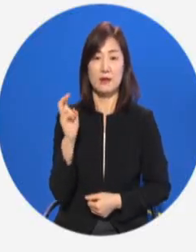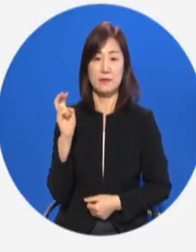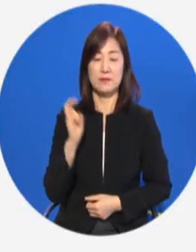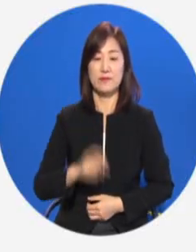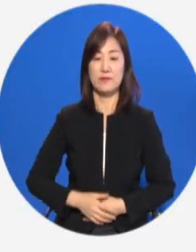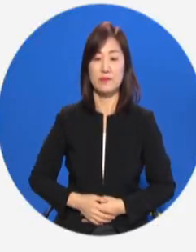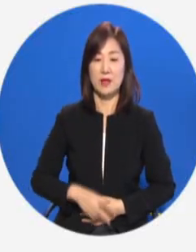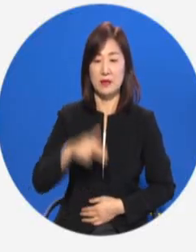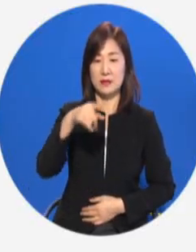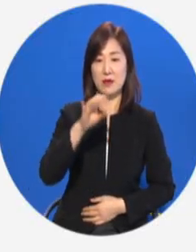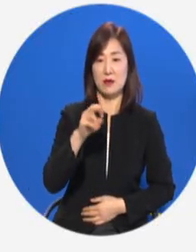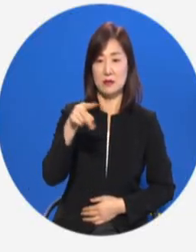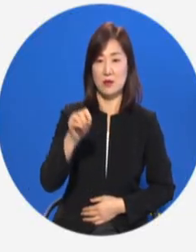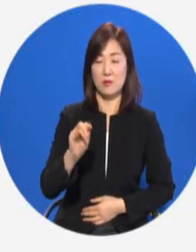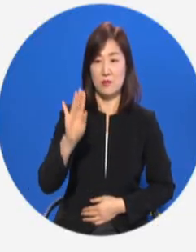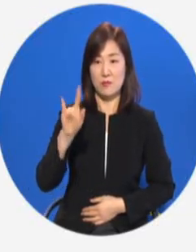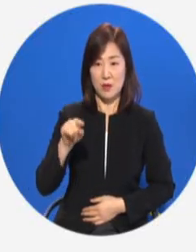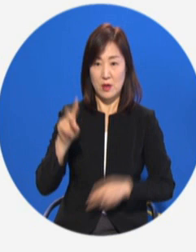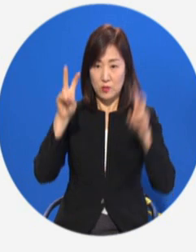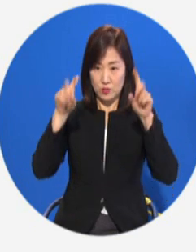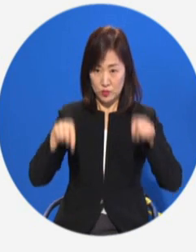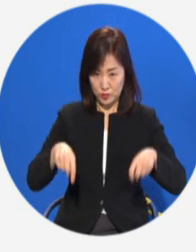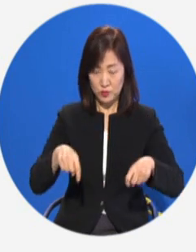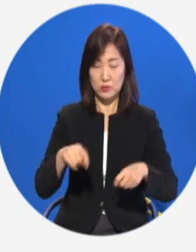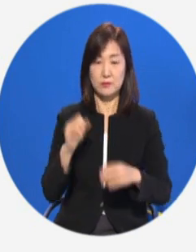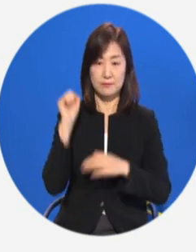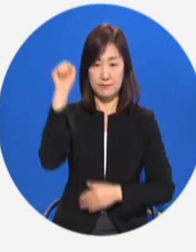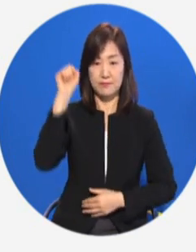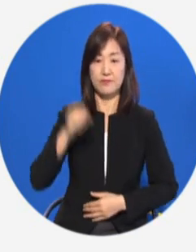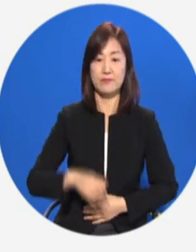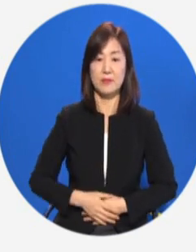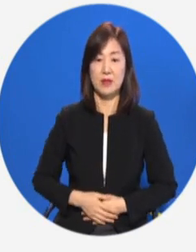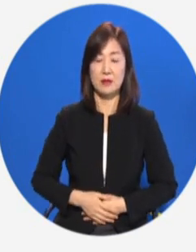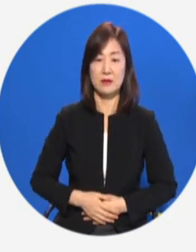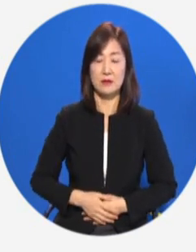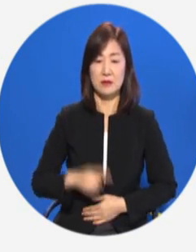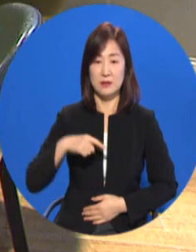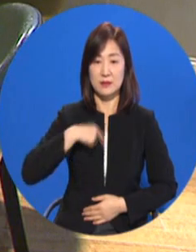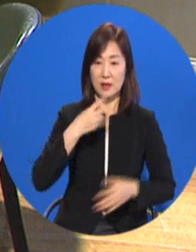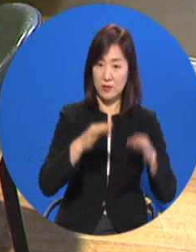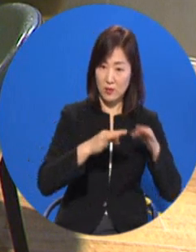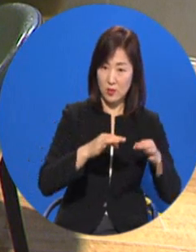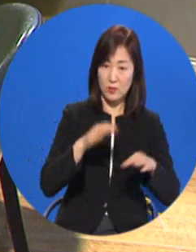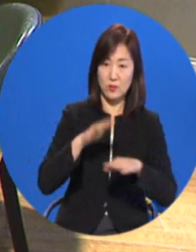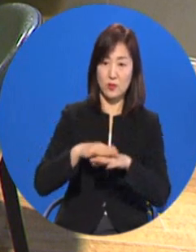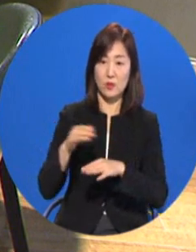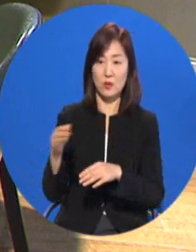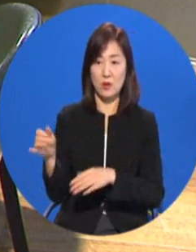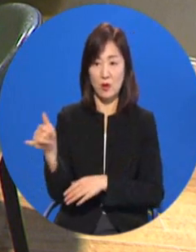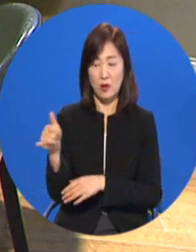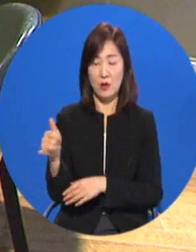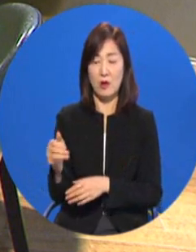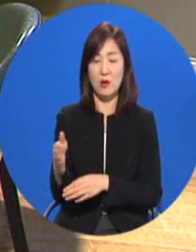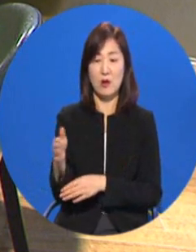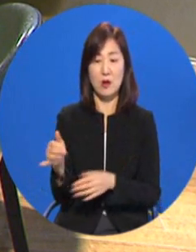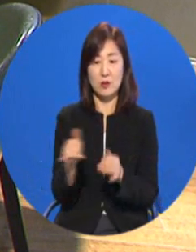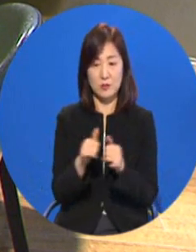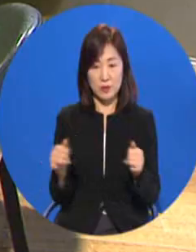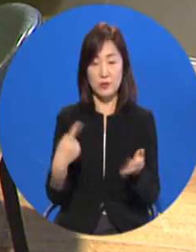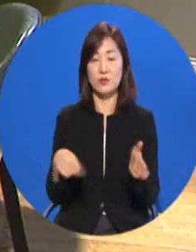장성 배 무소속 예비후보 장어 번 원자 영업과 농업인 청년 중소기업을 살리는 경제 정책 추진 의 무게를